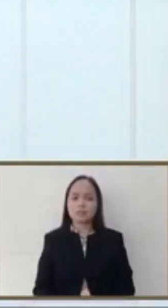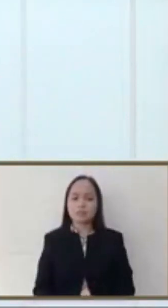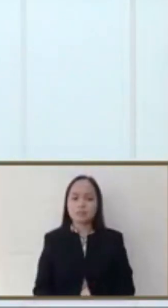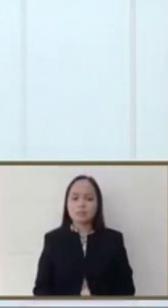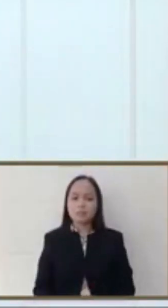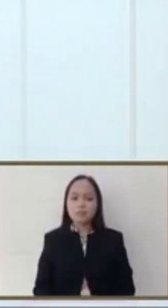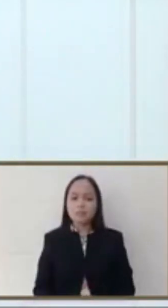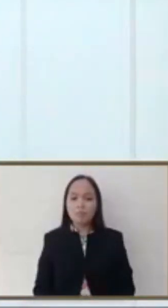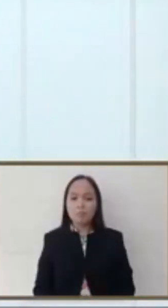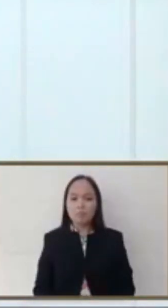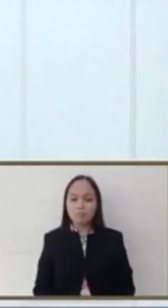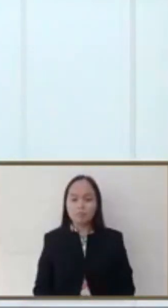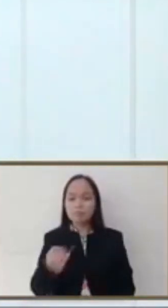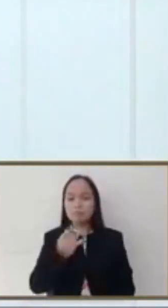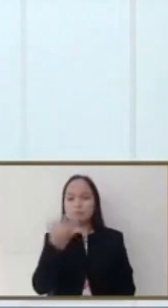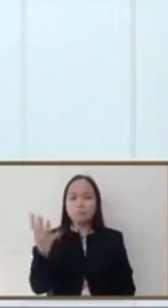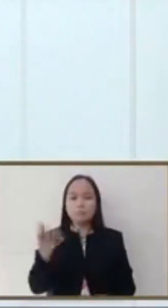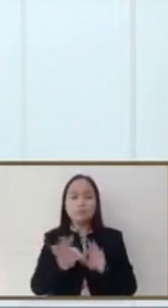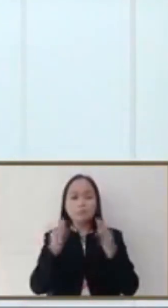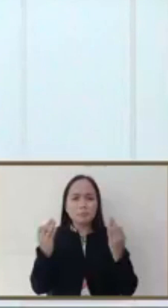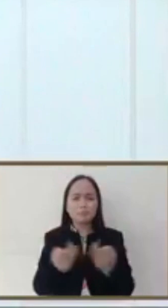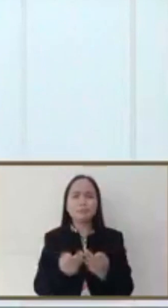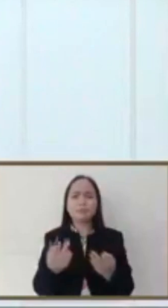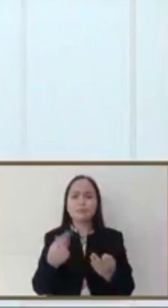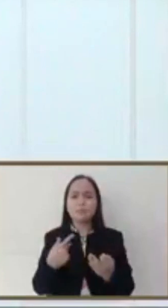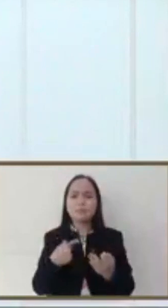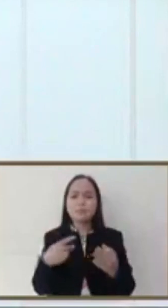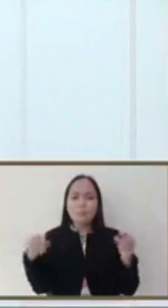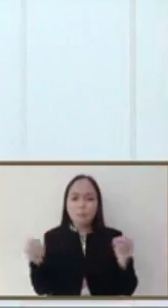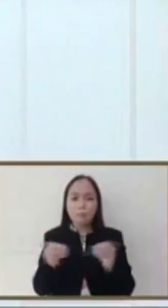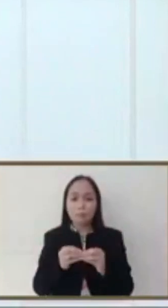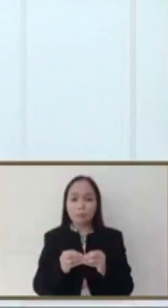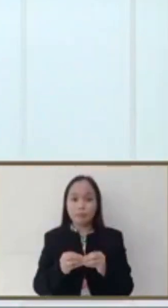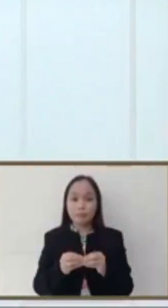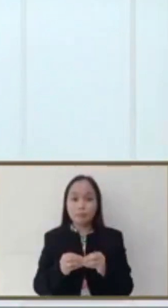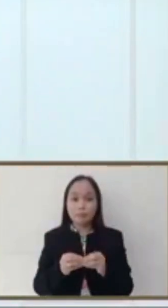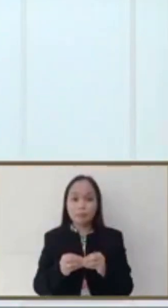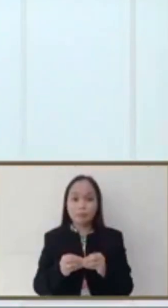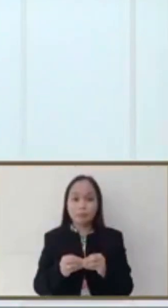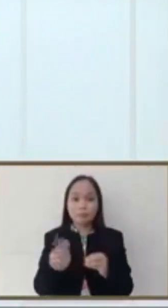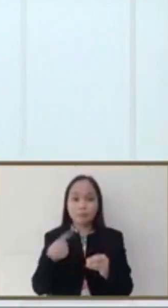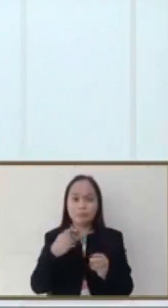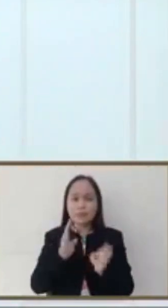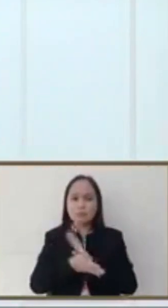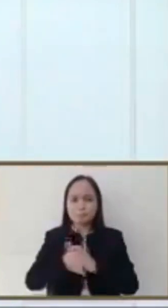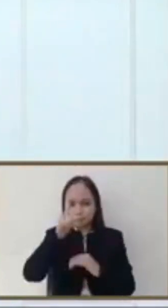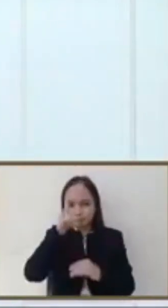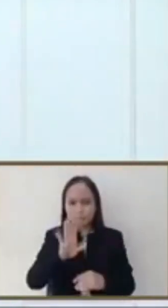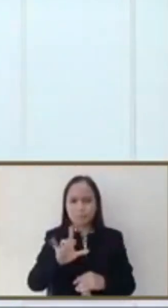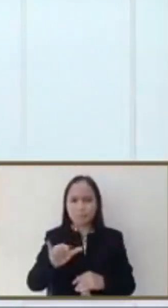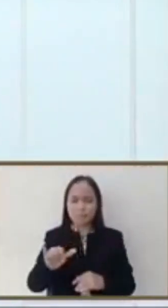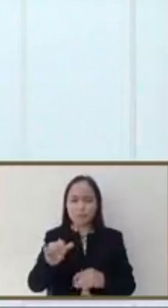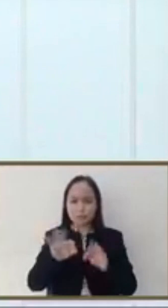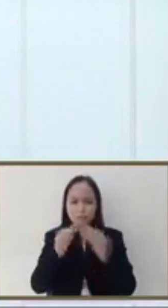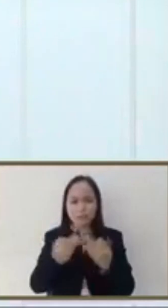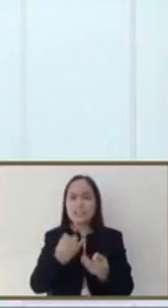Ilang family naman ang patuloy na mamahal at mabubuklod at magpuproduce ng isang godly family. Ilang broken